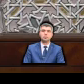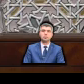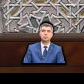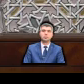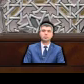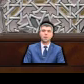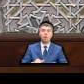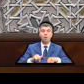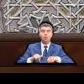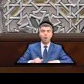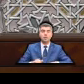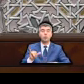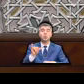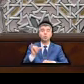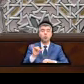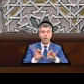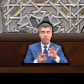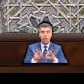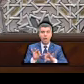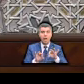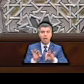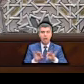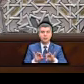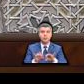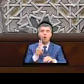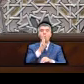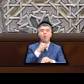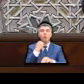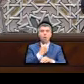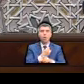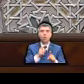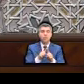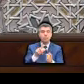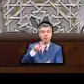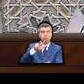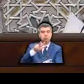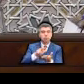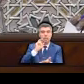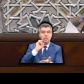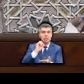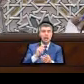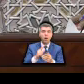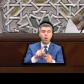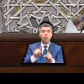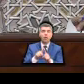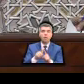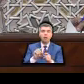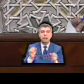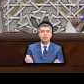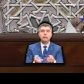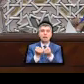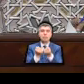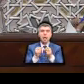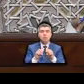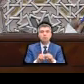السيد الوزير، ما هي الإجراءات الحكومية لتوطيد سياسة لا تمركز الإداري كأساس للتنمية المستدامة